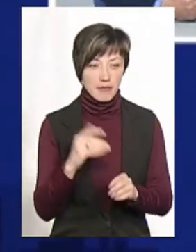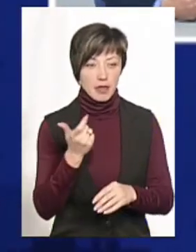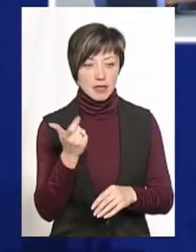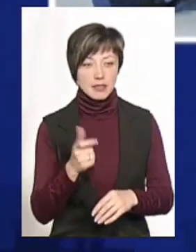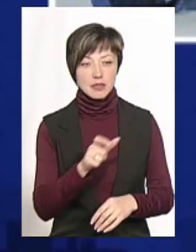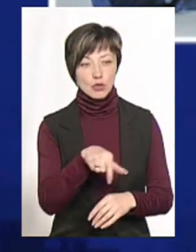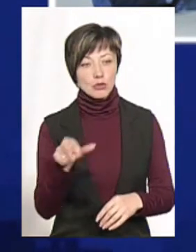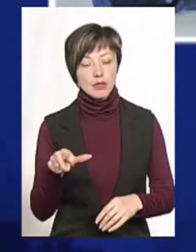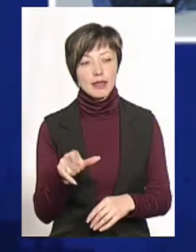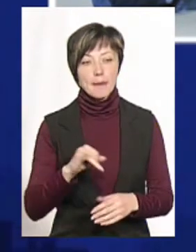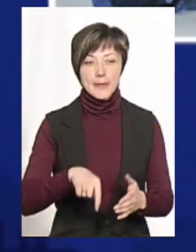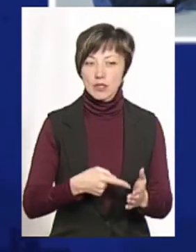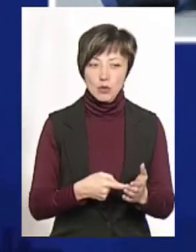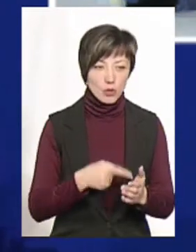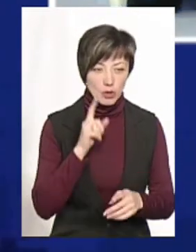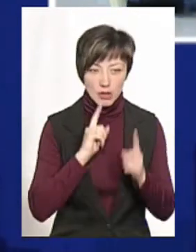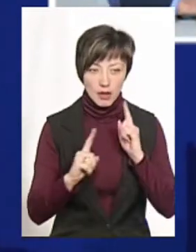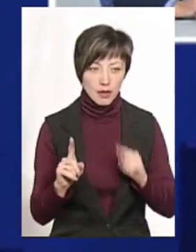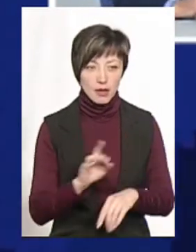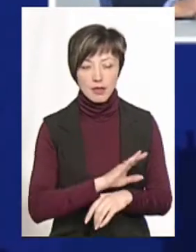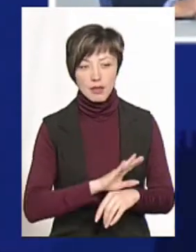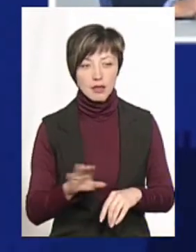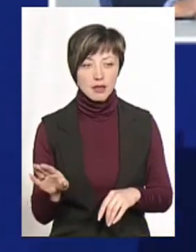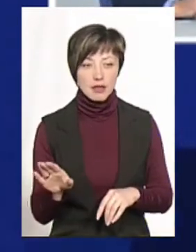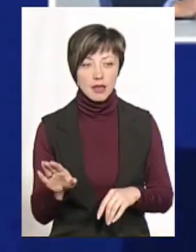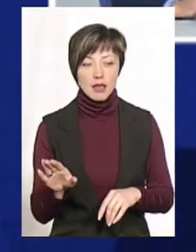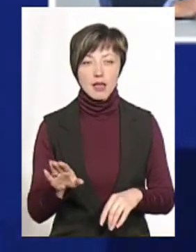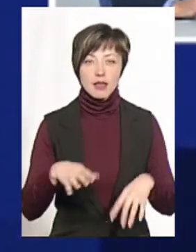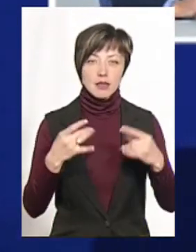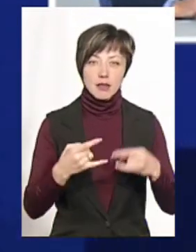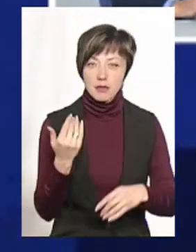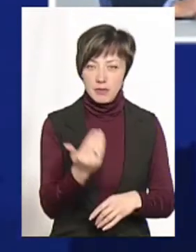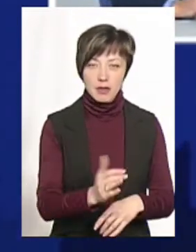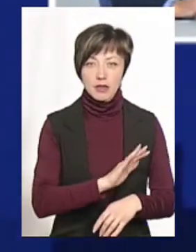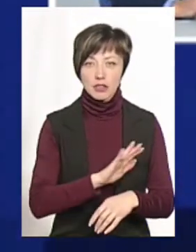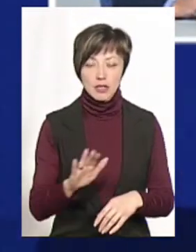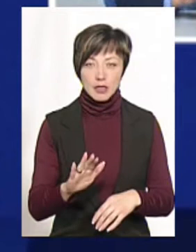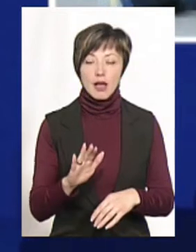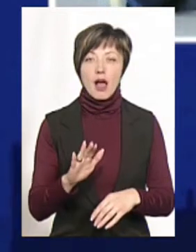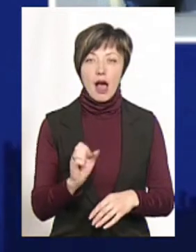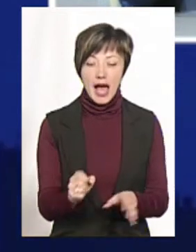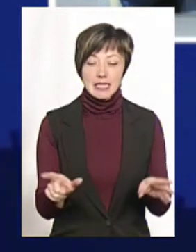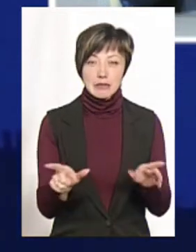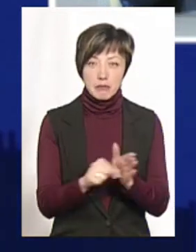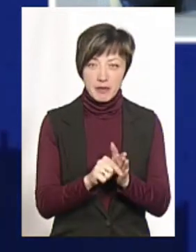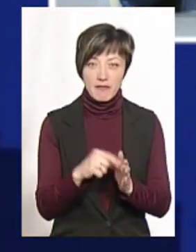мешканців. Не міської ради, не, скажімо, там засобів масової інформації цих громадськостів, а співвласників. І